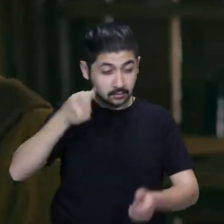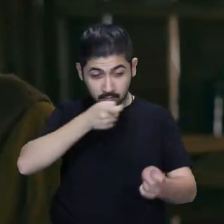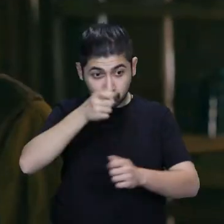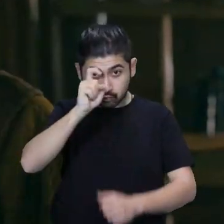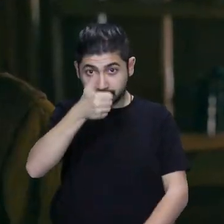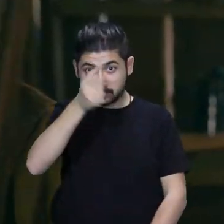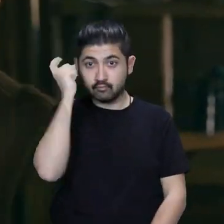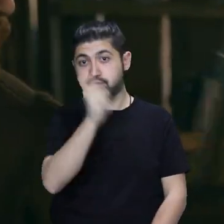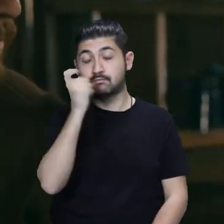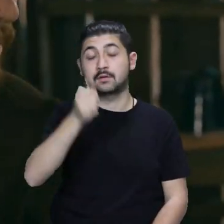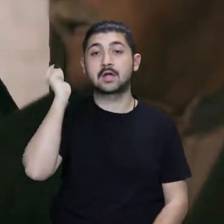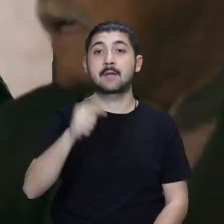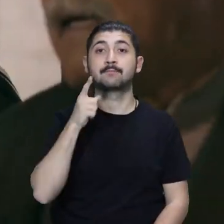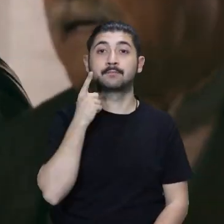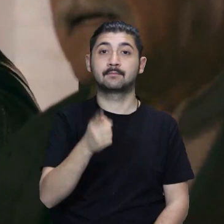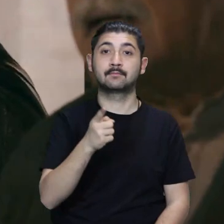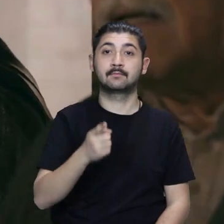etmeyin.